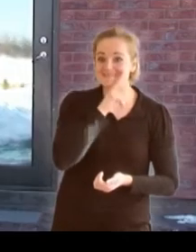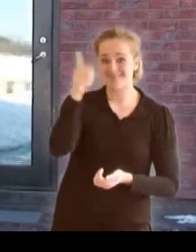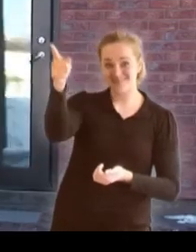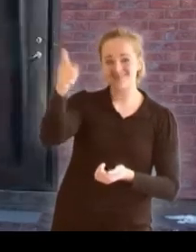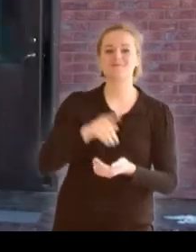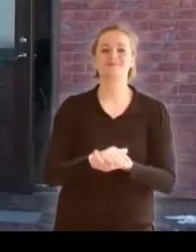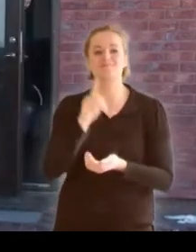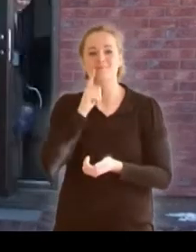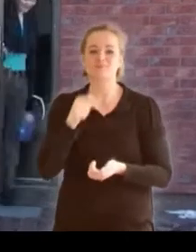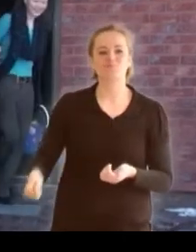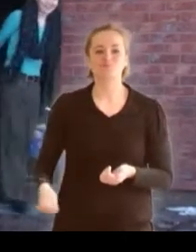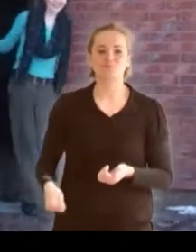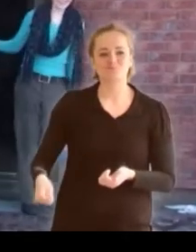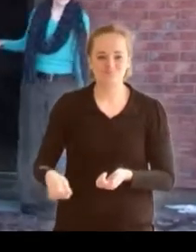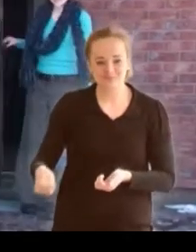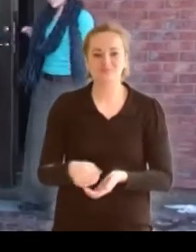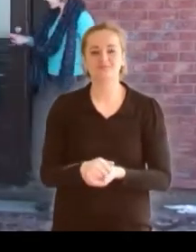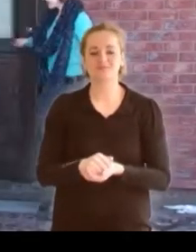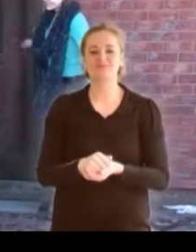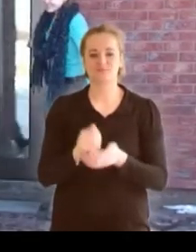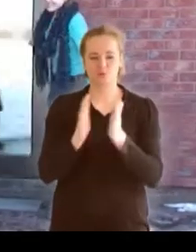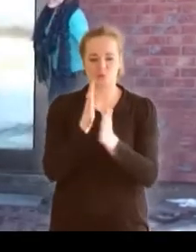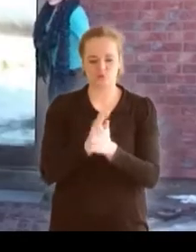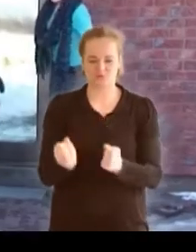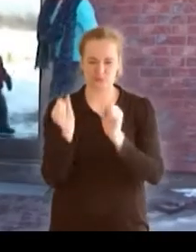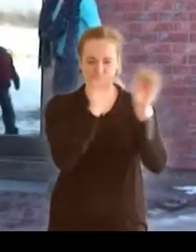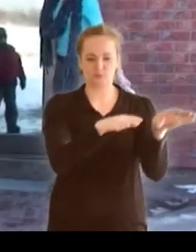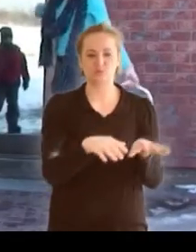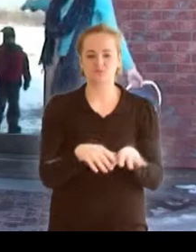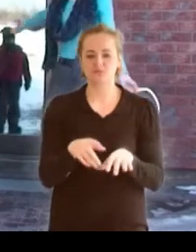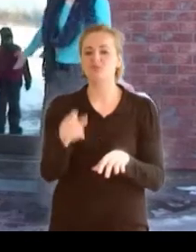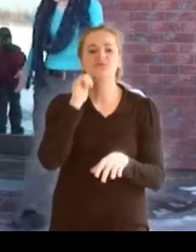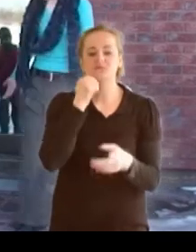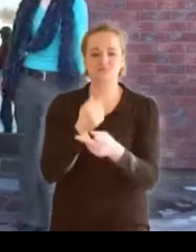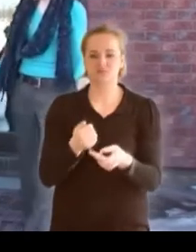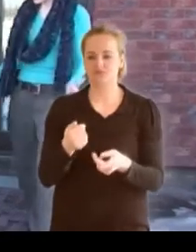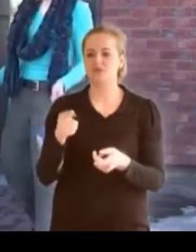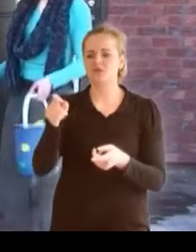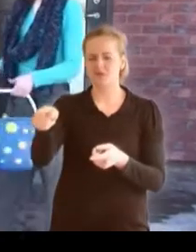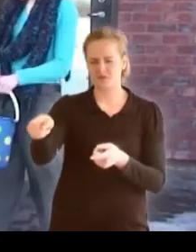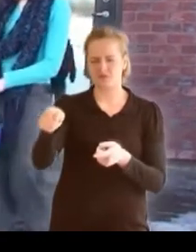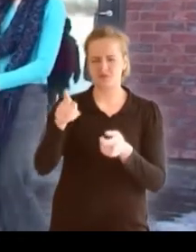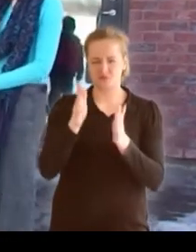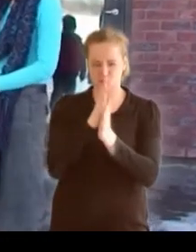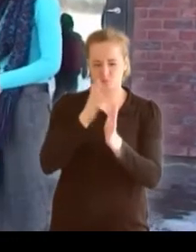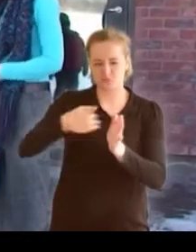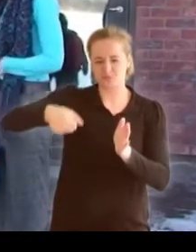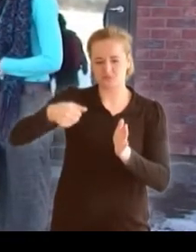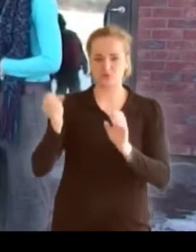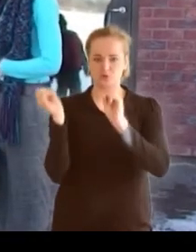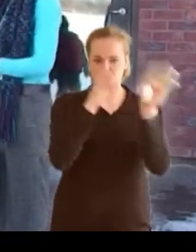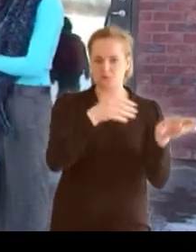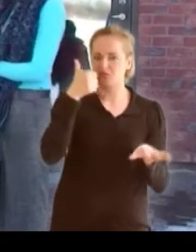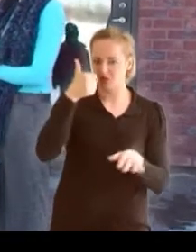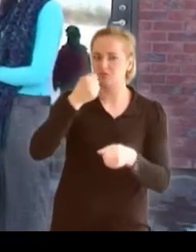Vaikai pamatė savo mamą. Ji nešė šiukšles. Jau sugrįžot, vaikai! Mama, ką tu